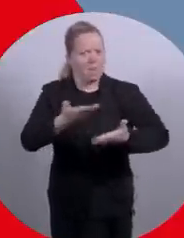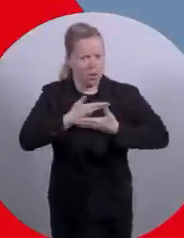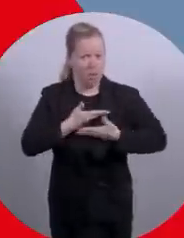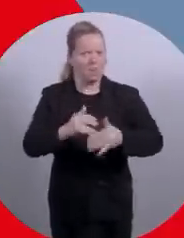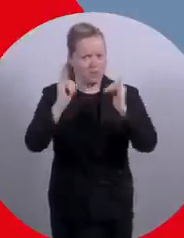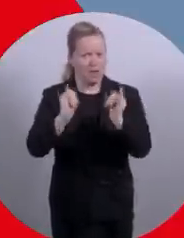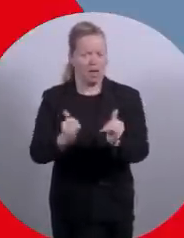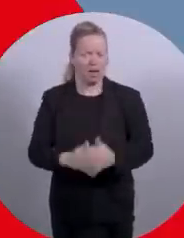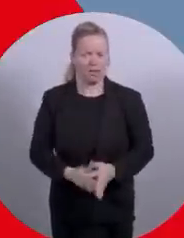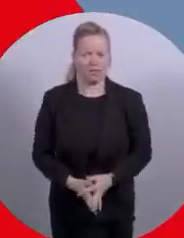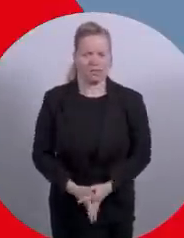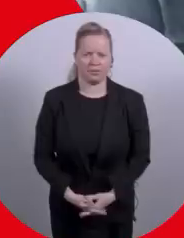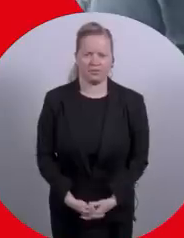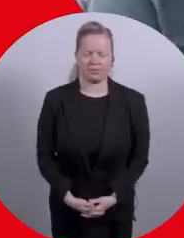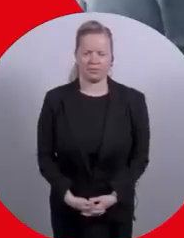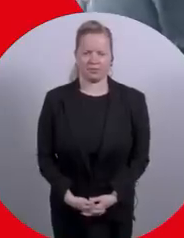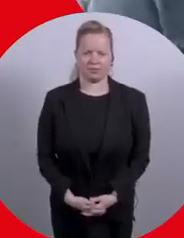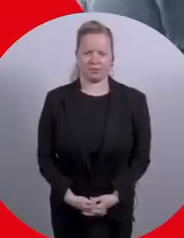Genossen